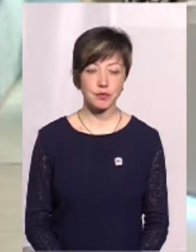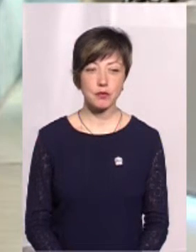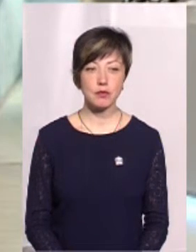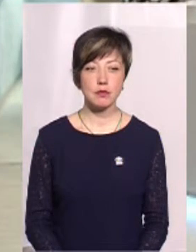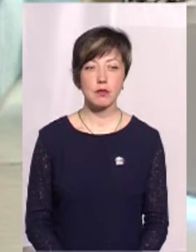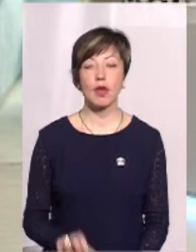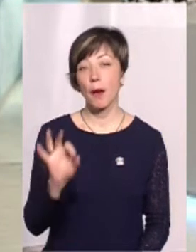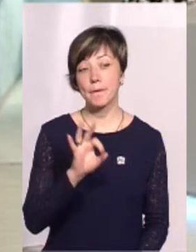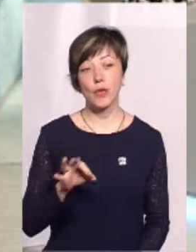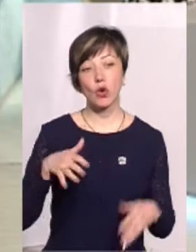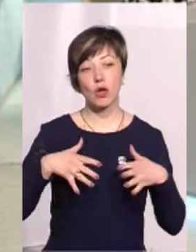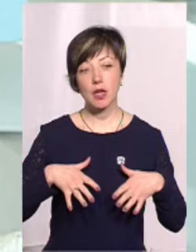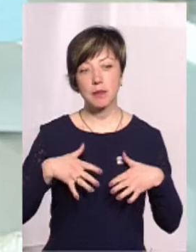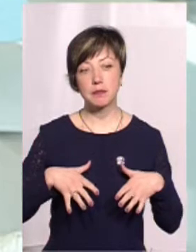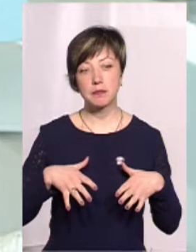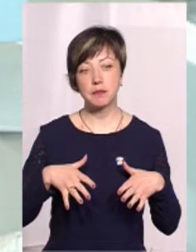А щодо Криму,